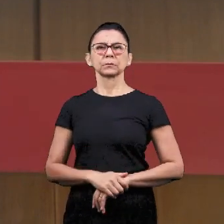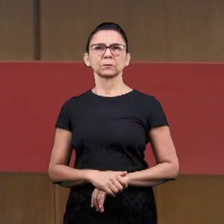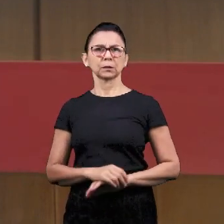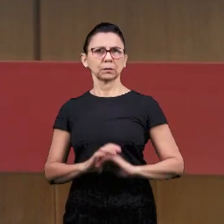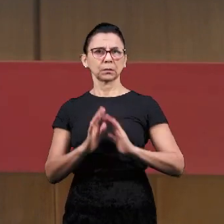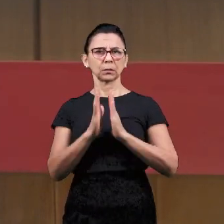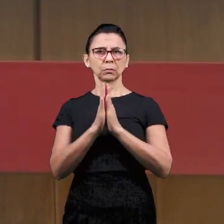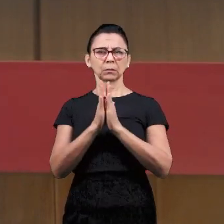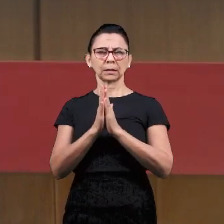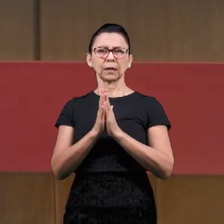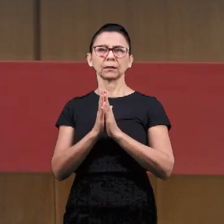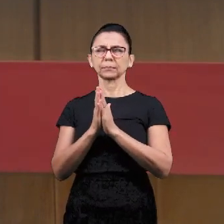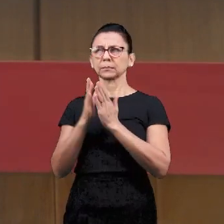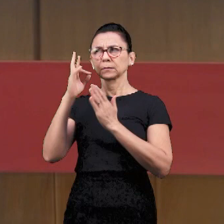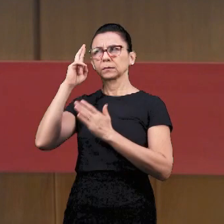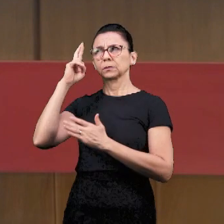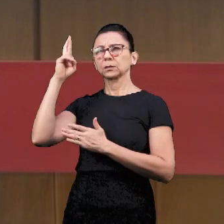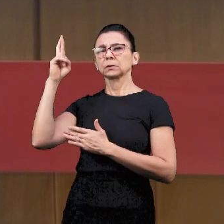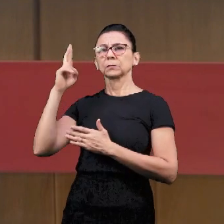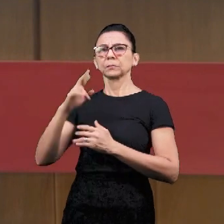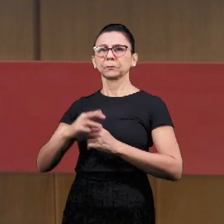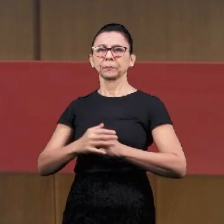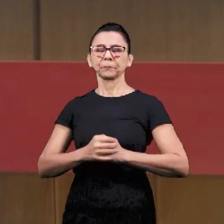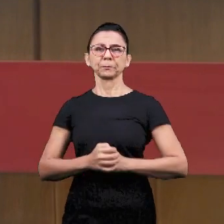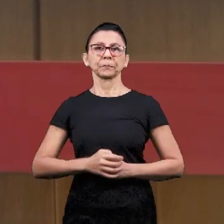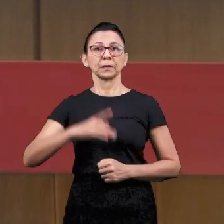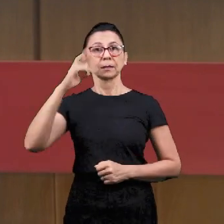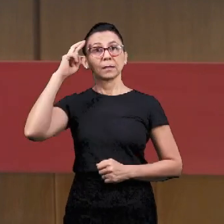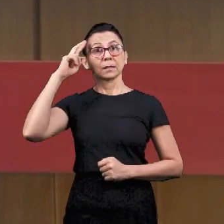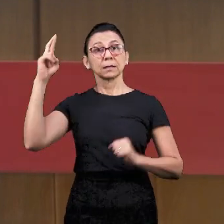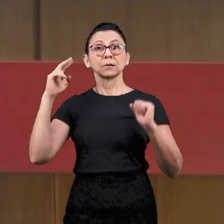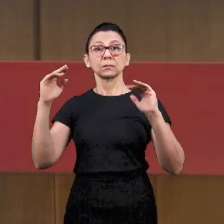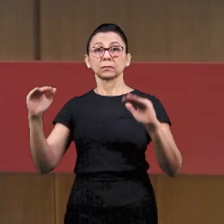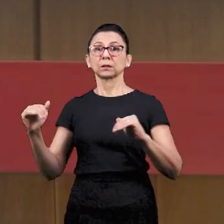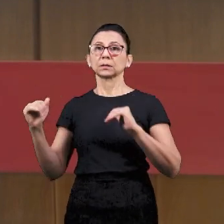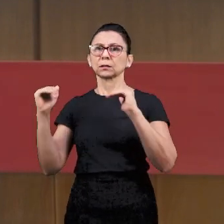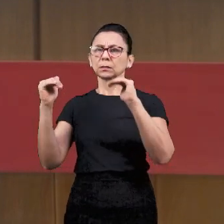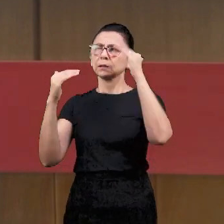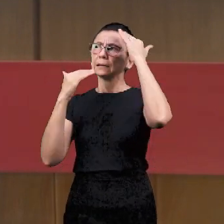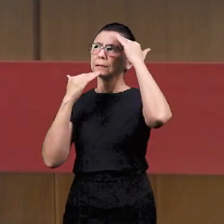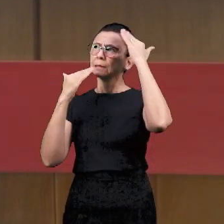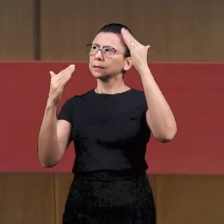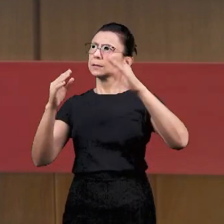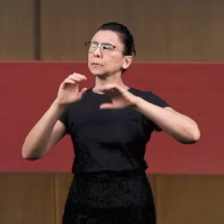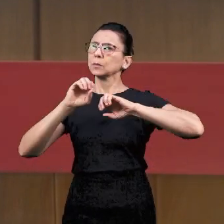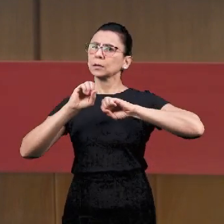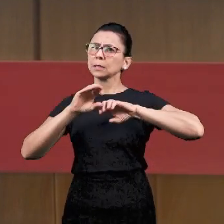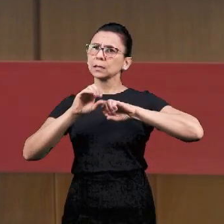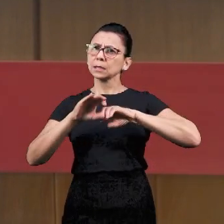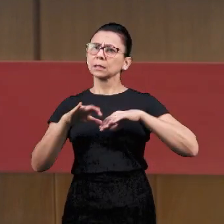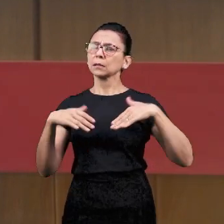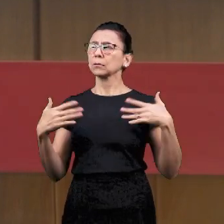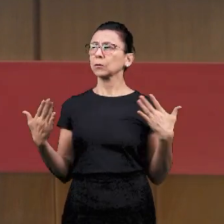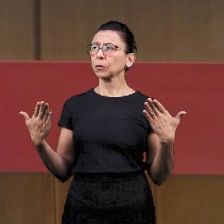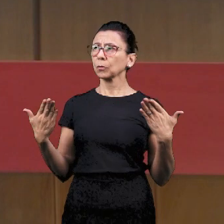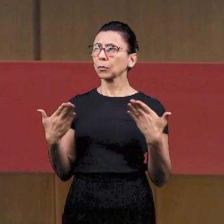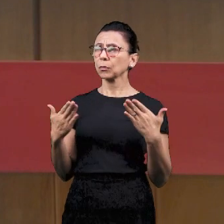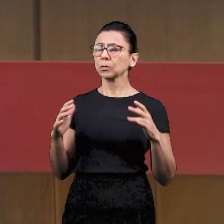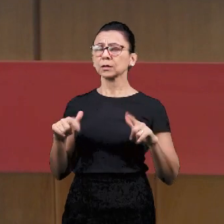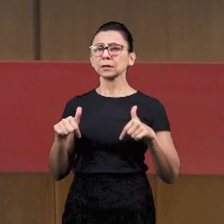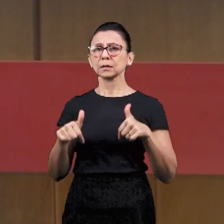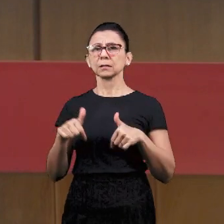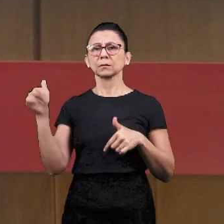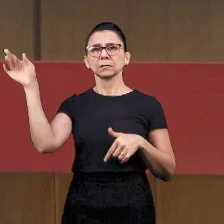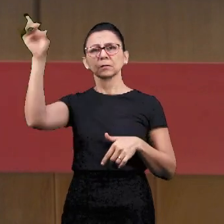et remettre à l'autel du Seigneur l'école biblique dominicale. Seigneur, nous te louons pour ton enseignement, pour la direction de ton